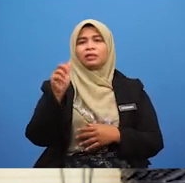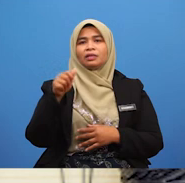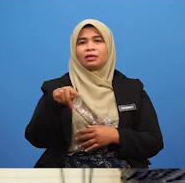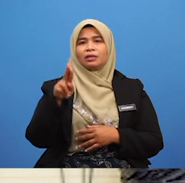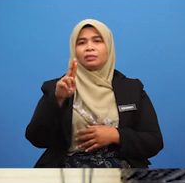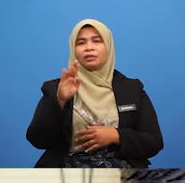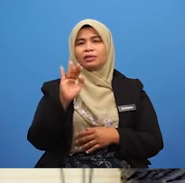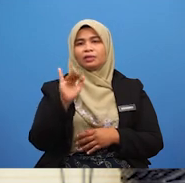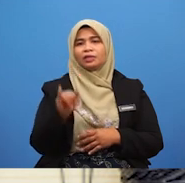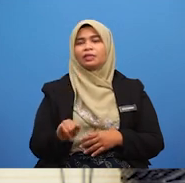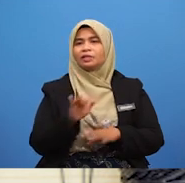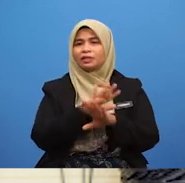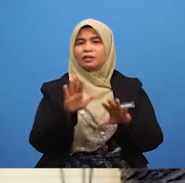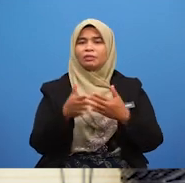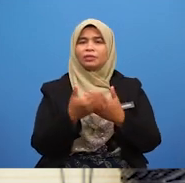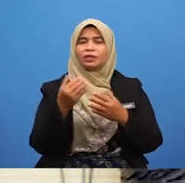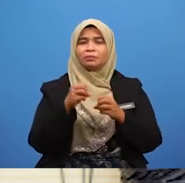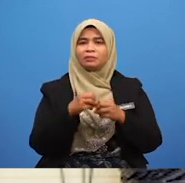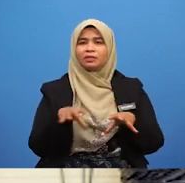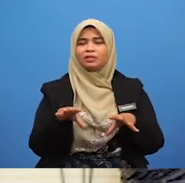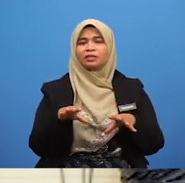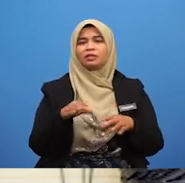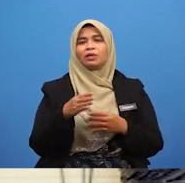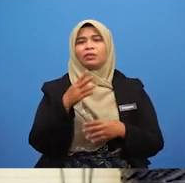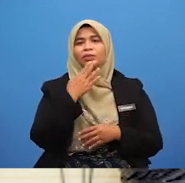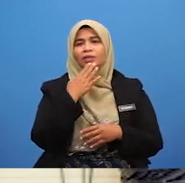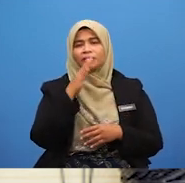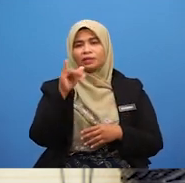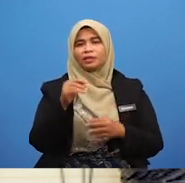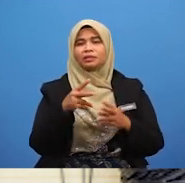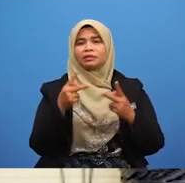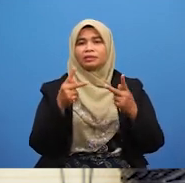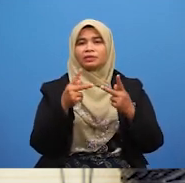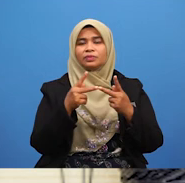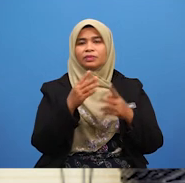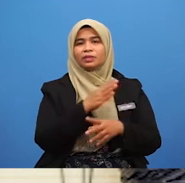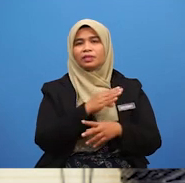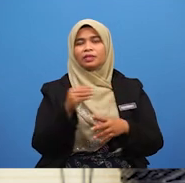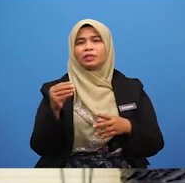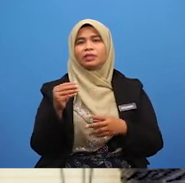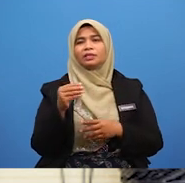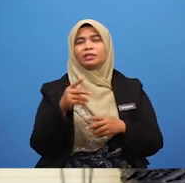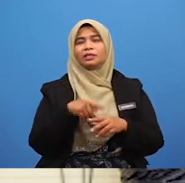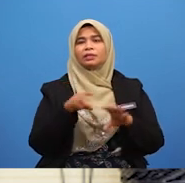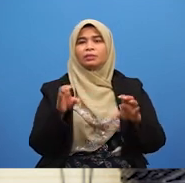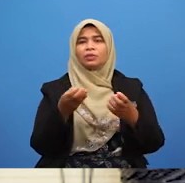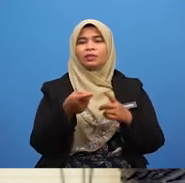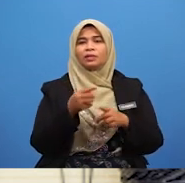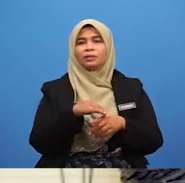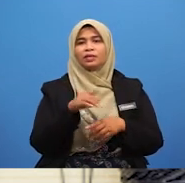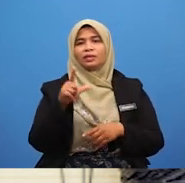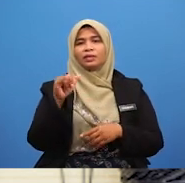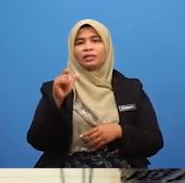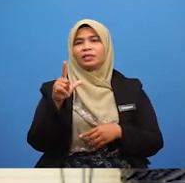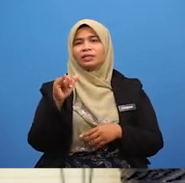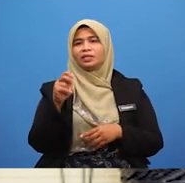pecah, pilih warna yang sesuai dengan fabrik serta kapur yang diperbuat daripada lilin tidak